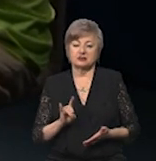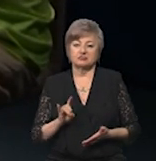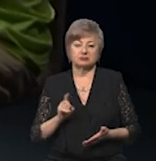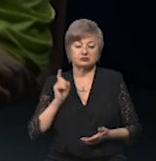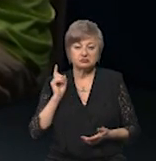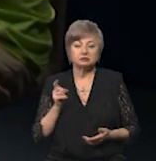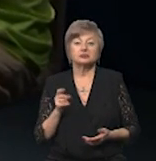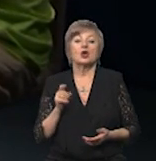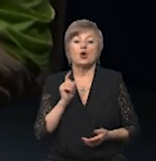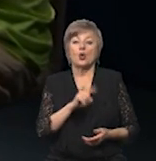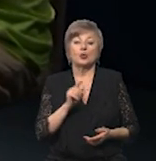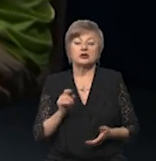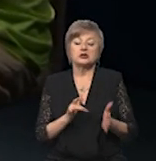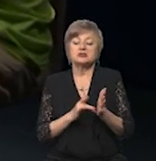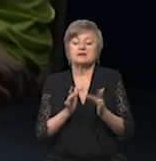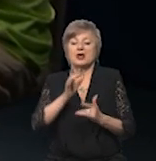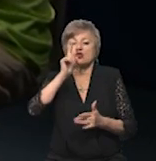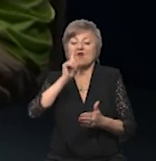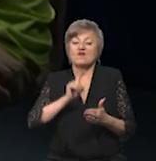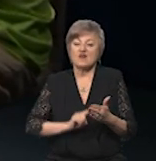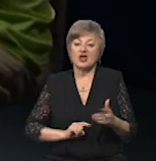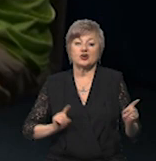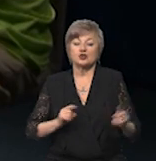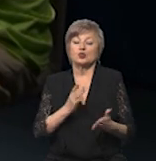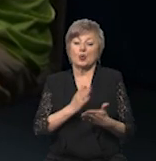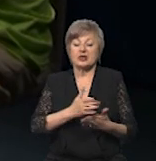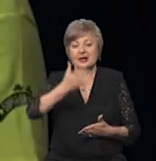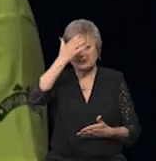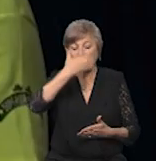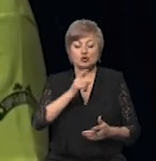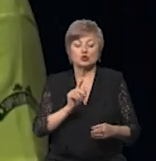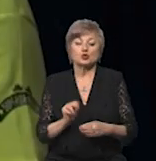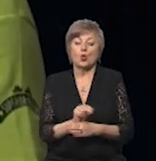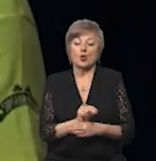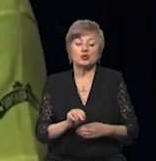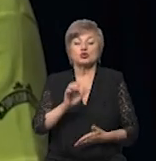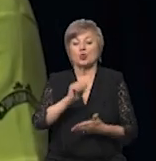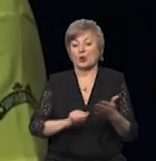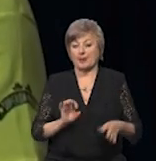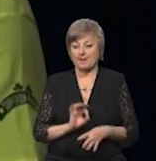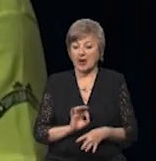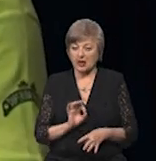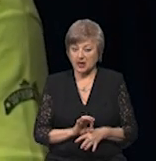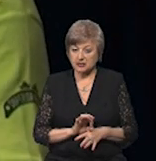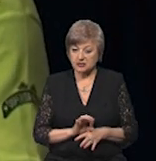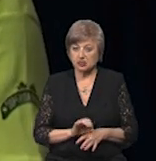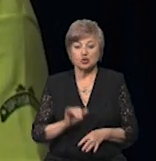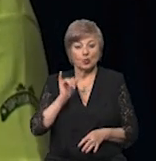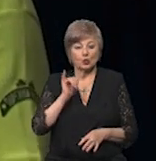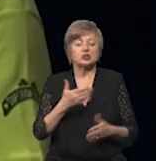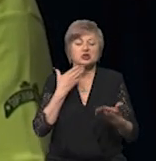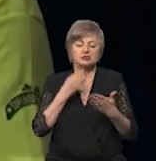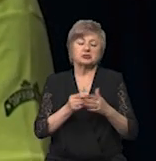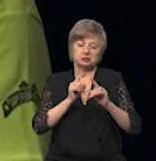Шрі-Ланка, вони свято вірять, що є маски, які лікують від хвороб. І у них свої